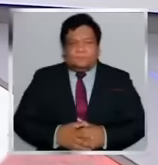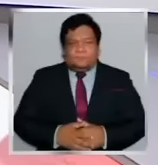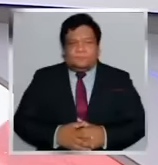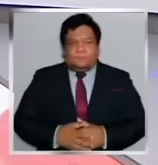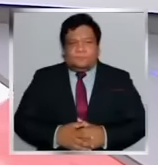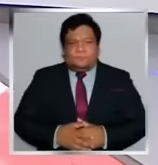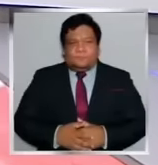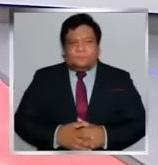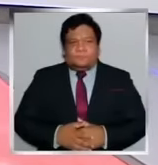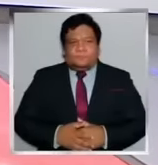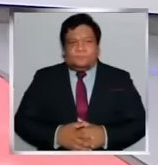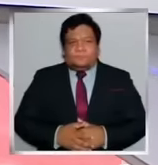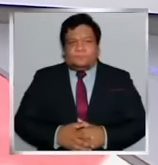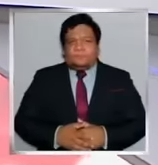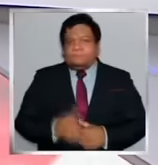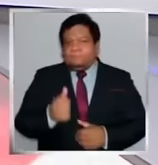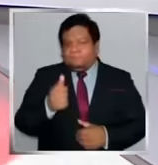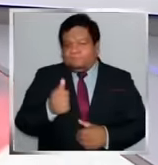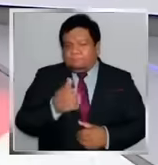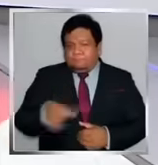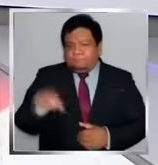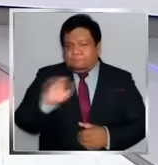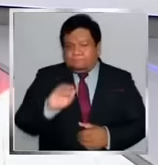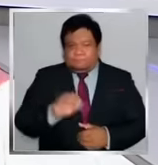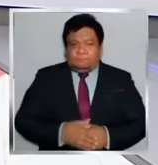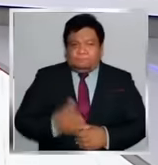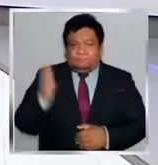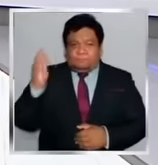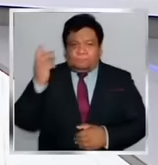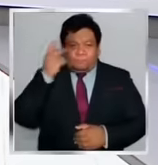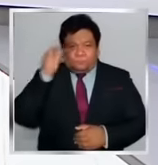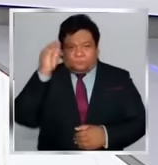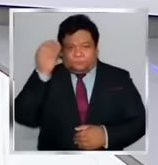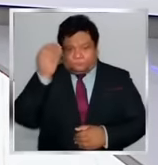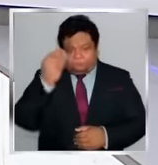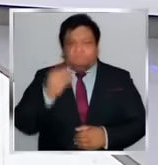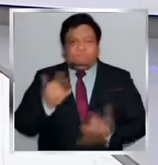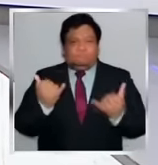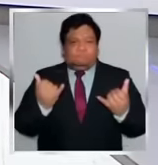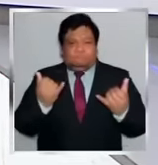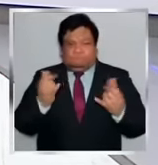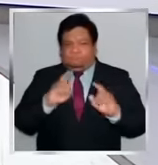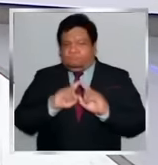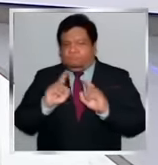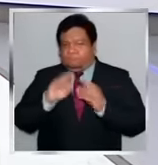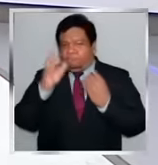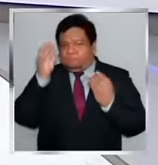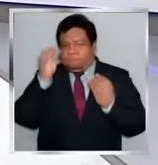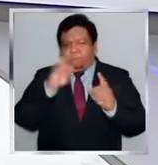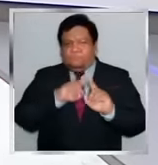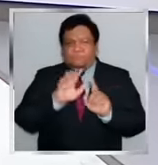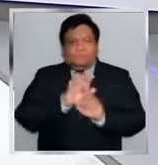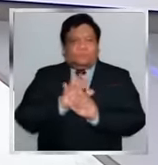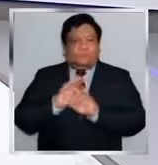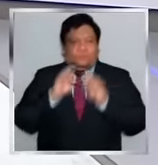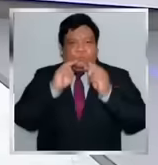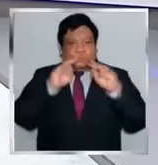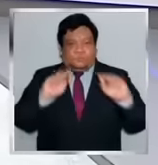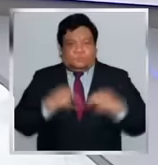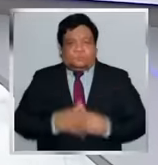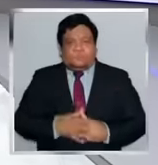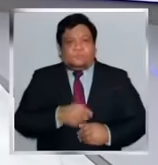Magandang gabi mga kapuso. Ako po ang inyong Kuya Kim na magbibigay sa inyo ng trivia sa likod ng mga trending na balita. Isang pamilya sa Sikihor, meron